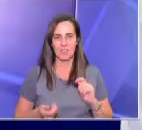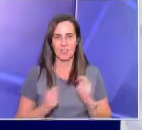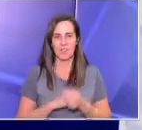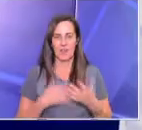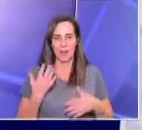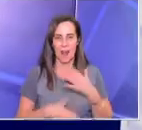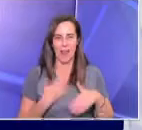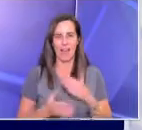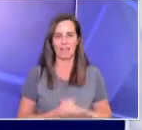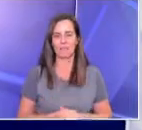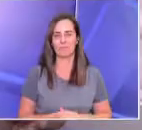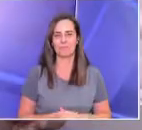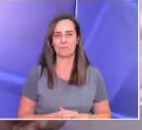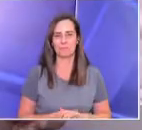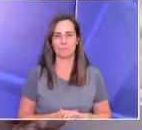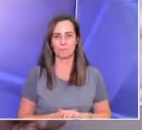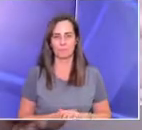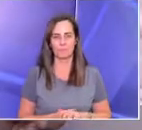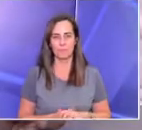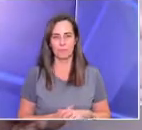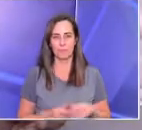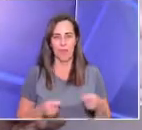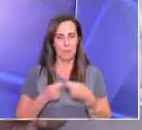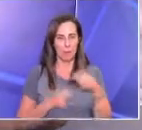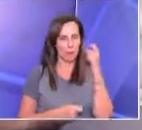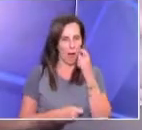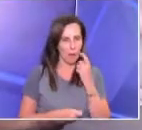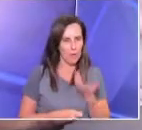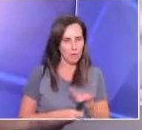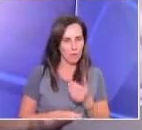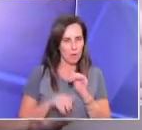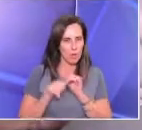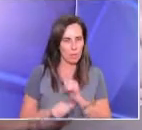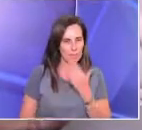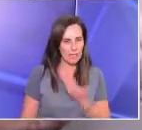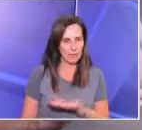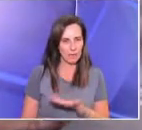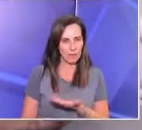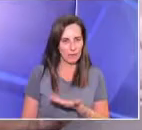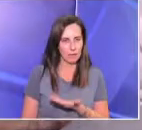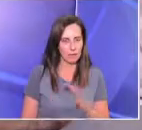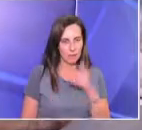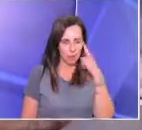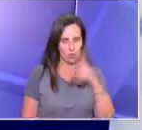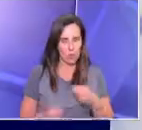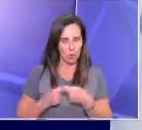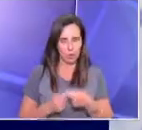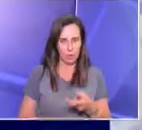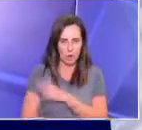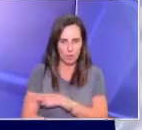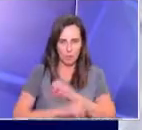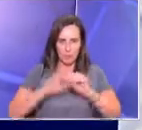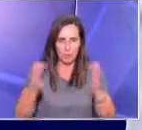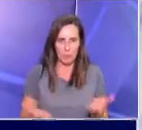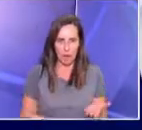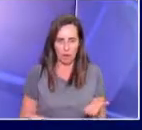מלא פשוט. הוא אמר במשפט אחד, ארגוני הפשע תומכים, כאילו זה ידוע שיש ארגונים. ברור, המשטרה פרסמה, דרך